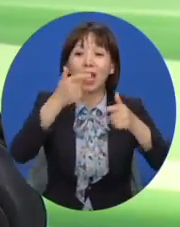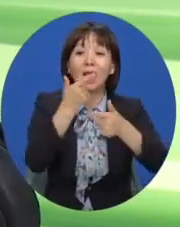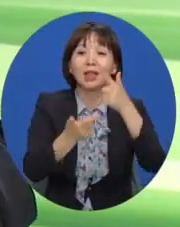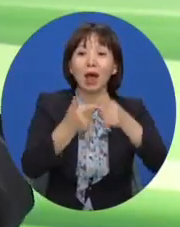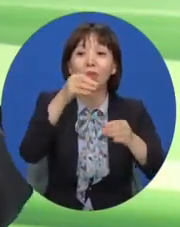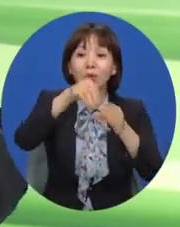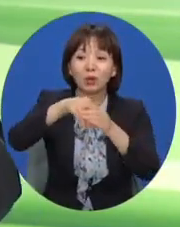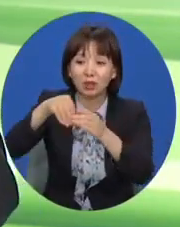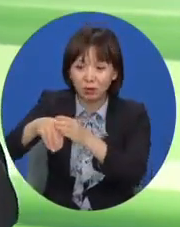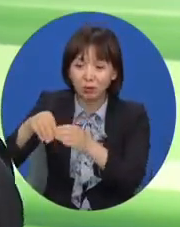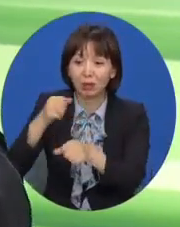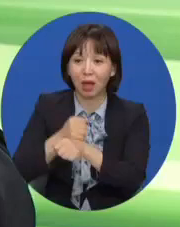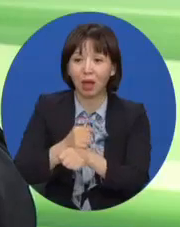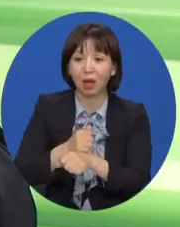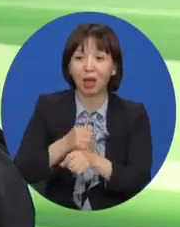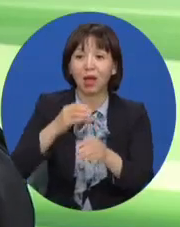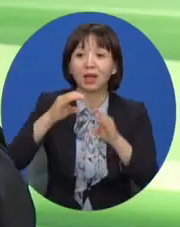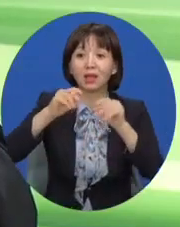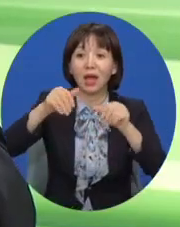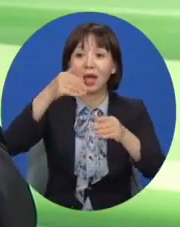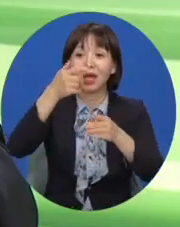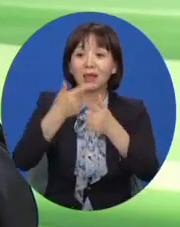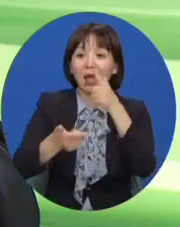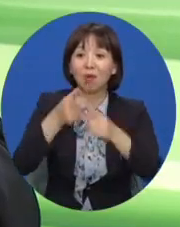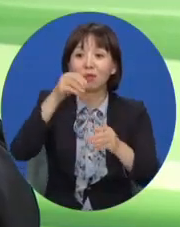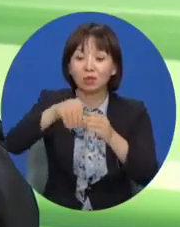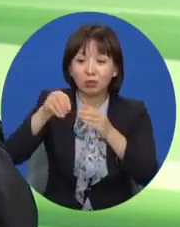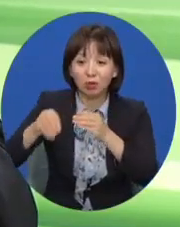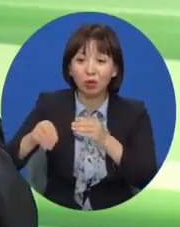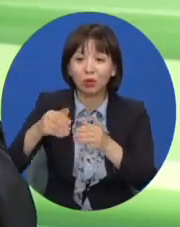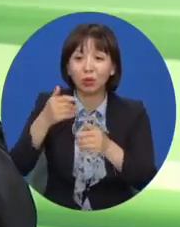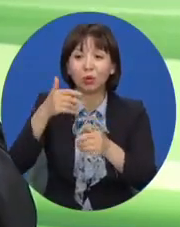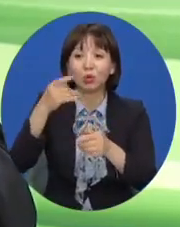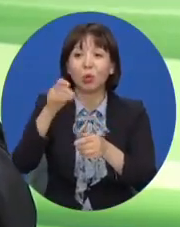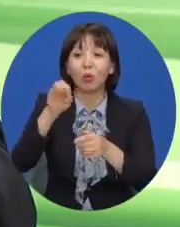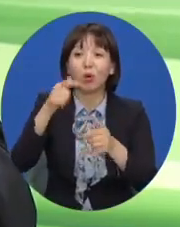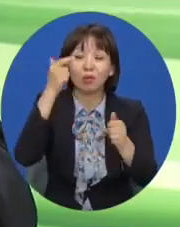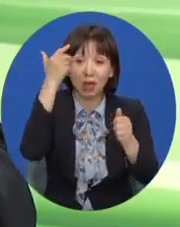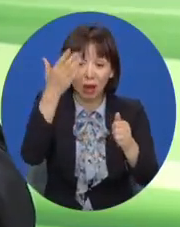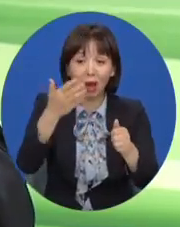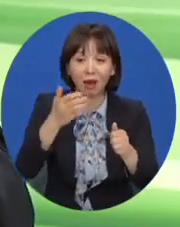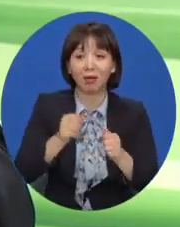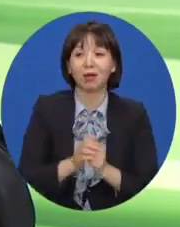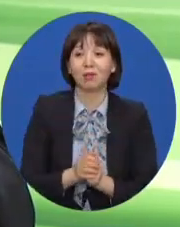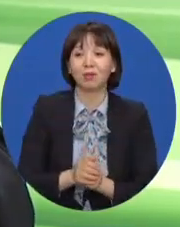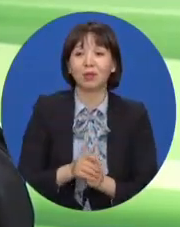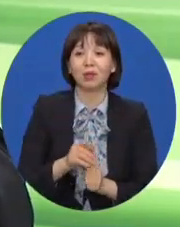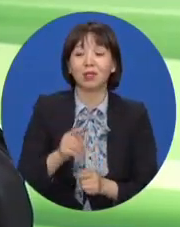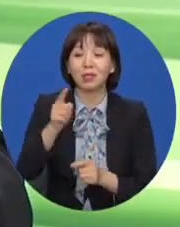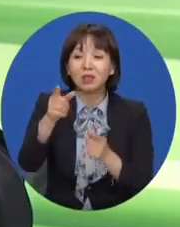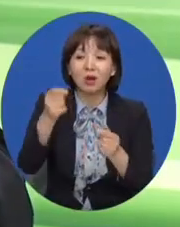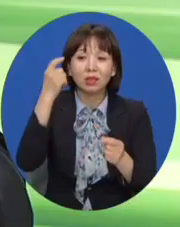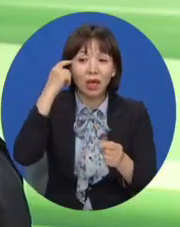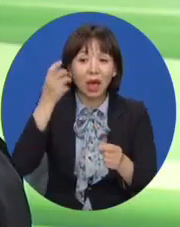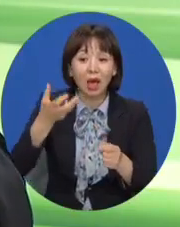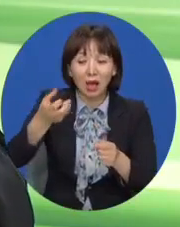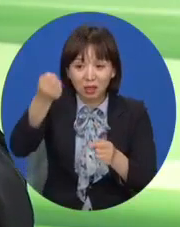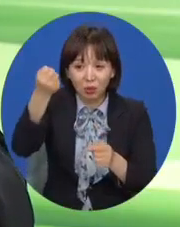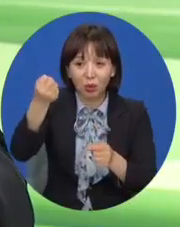겁니다. 땅에다 나무 심는 것도 토목입니까? 사회자님께 한번 물어보겠습니다. 이런 참 이렇게 그 마인드를 가지고 한다면은